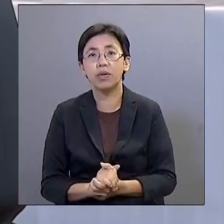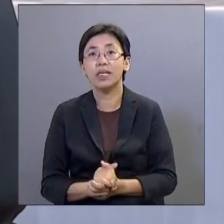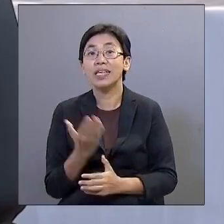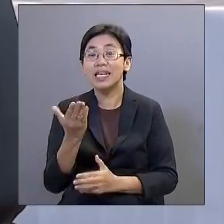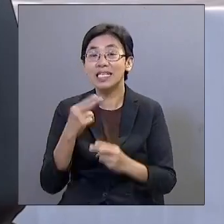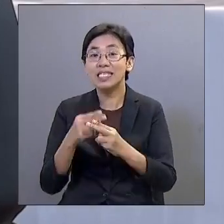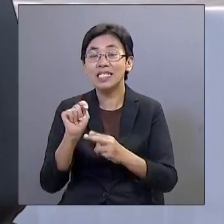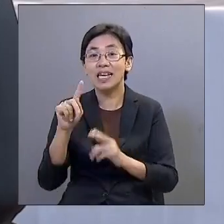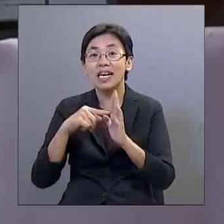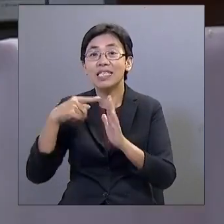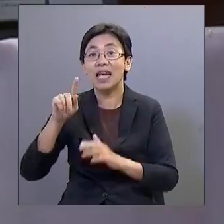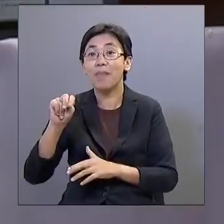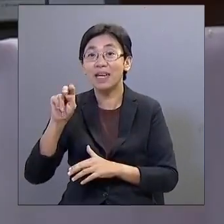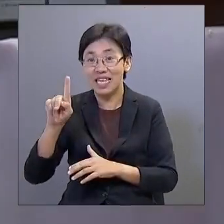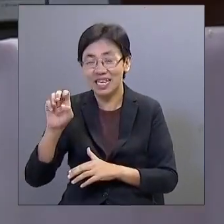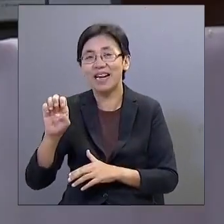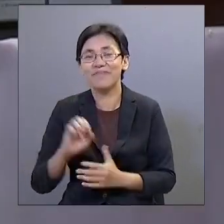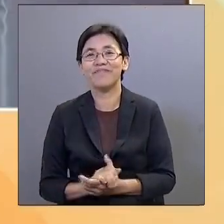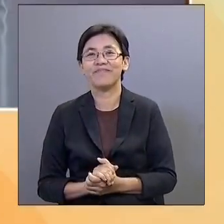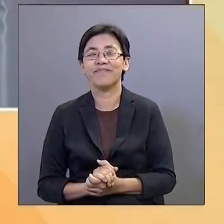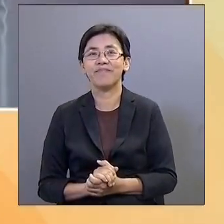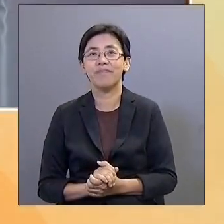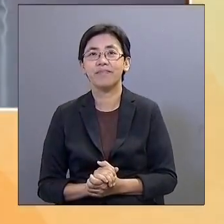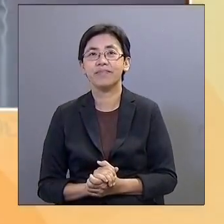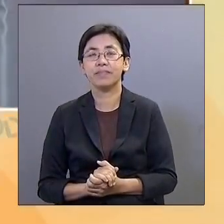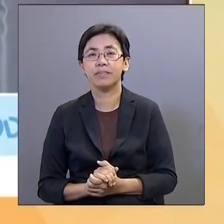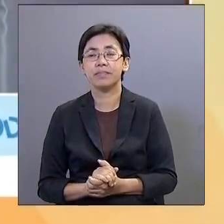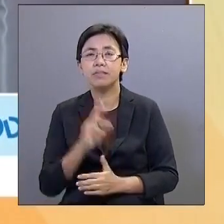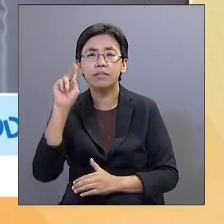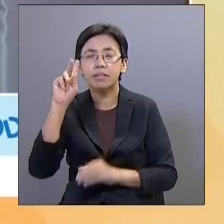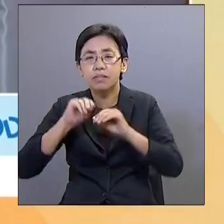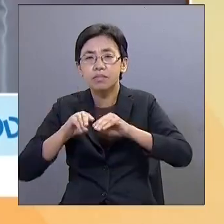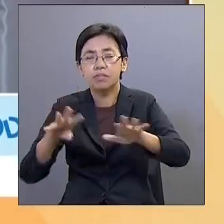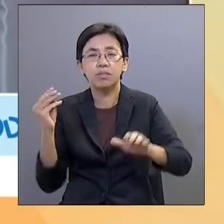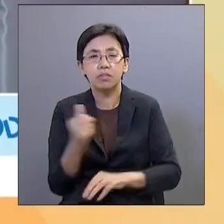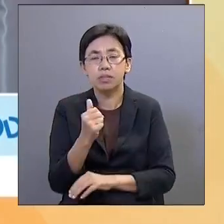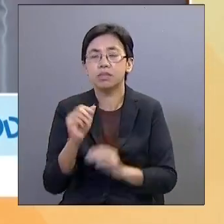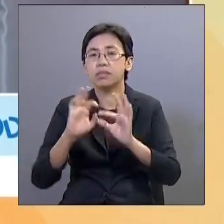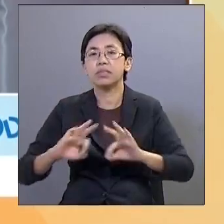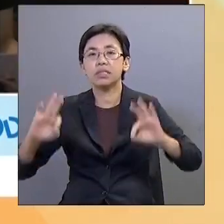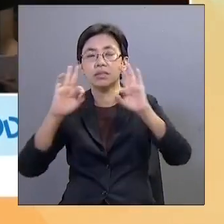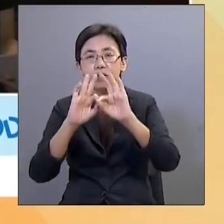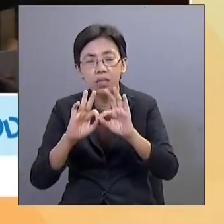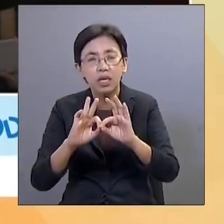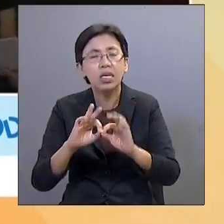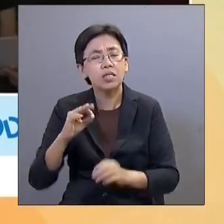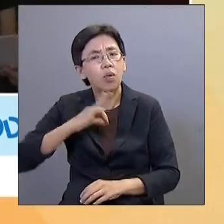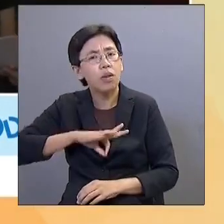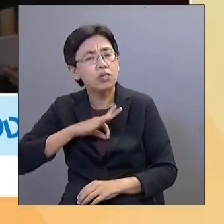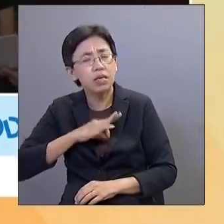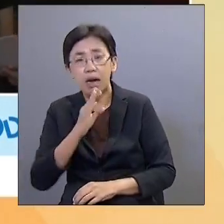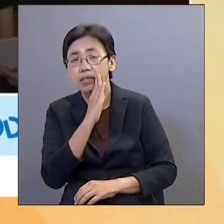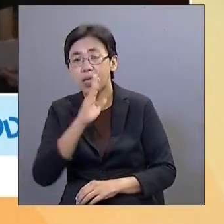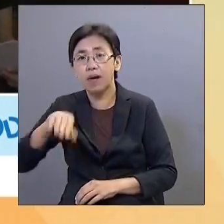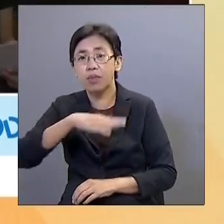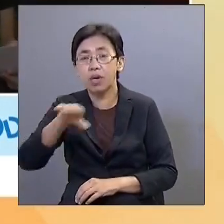คะ พ ี่แยมนะคะคุณผู้ชมคือพอข่าวสารมันไปไกลขนาดนี้ค่ะสิ่งหนึ่งที่สำคัญเลยคือต้องมองในมุมนึงว่าเมื่อเราทุกคนส